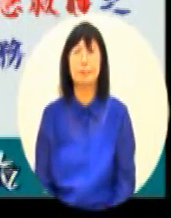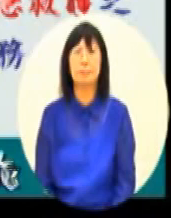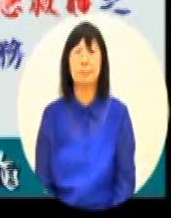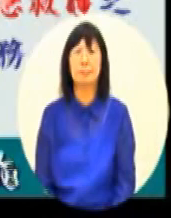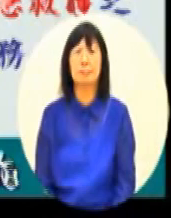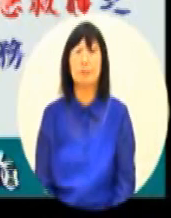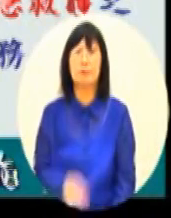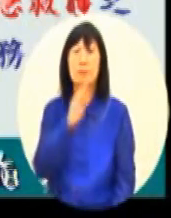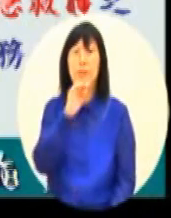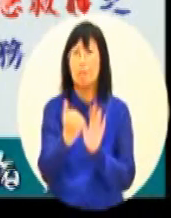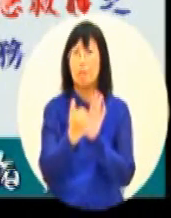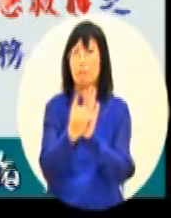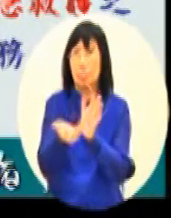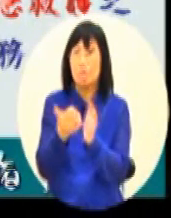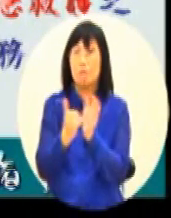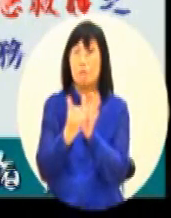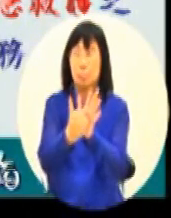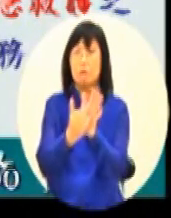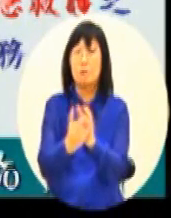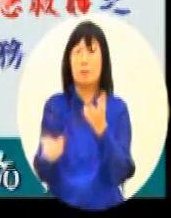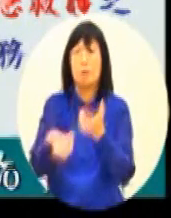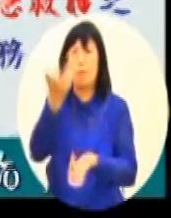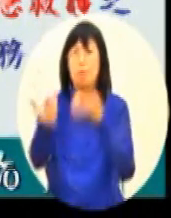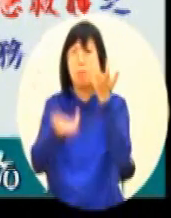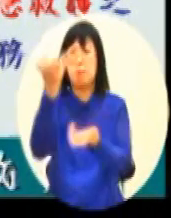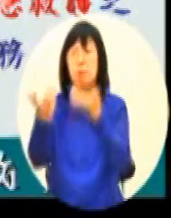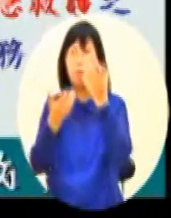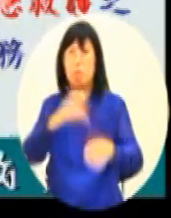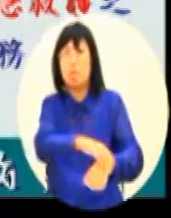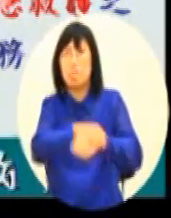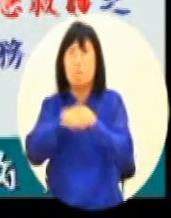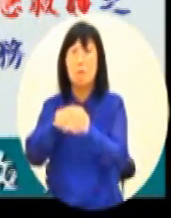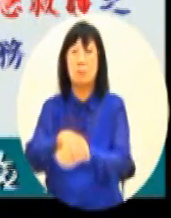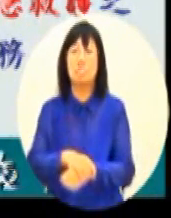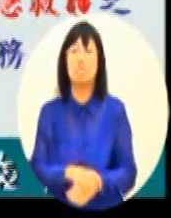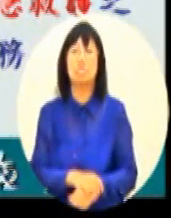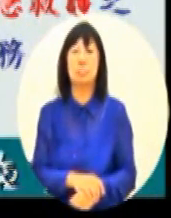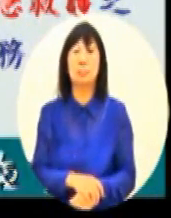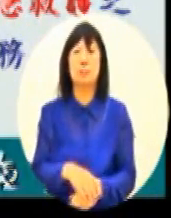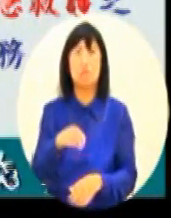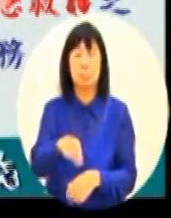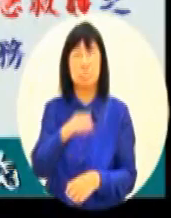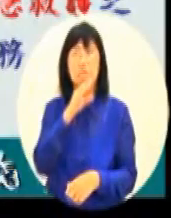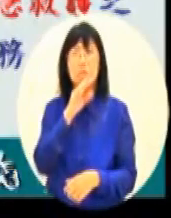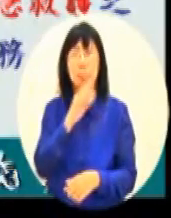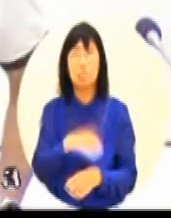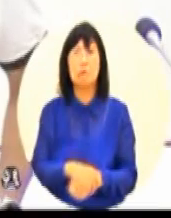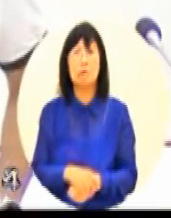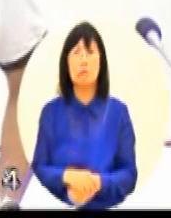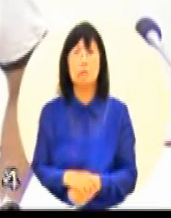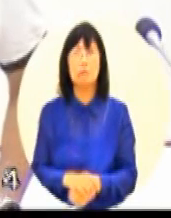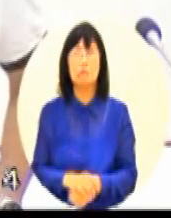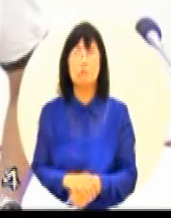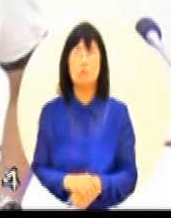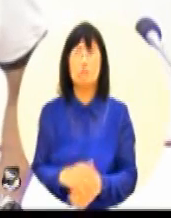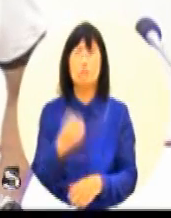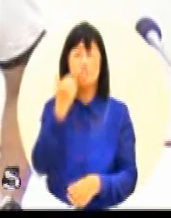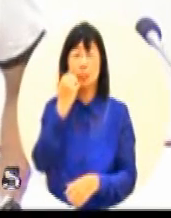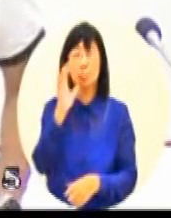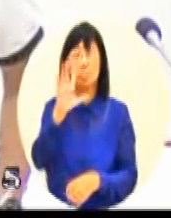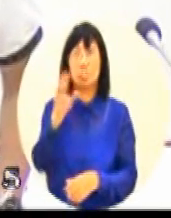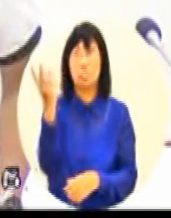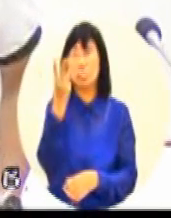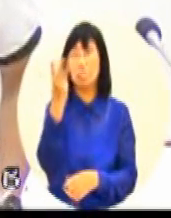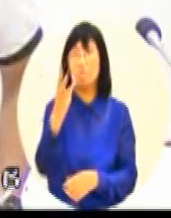预防火灾、抢救灾害、紧急救护啊。这个是你们消防三大任